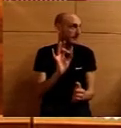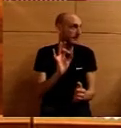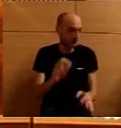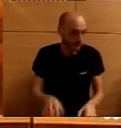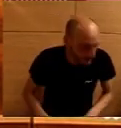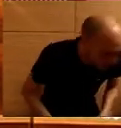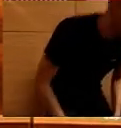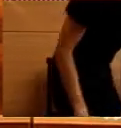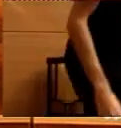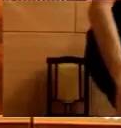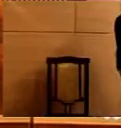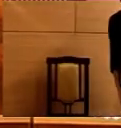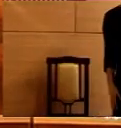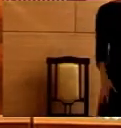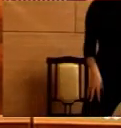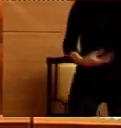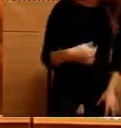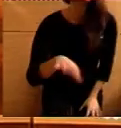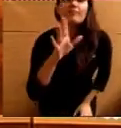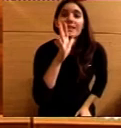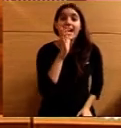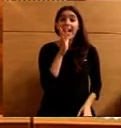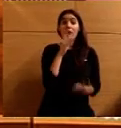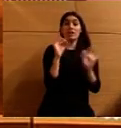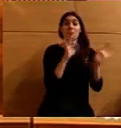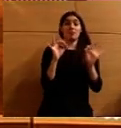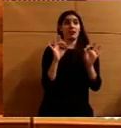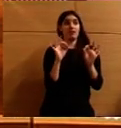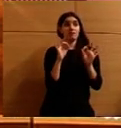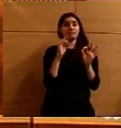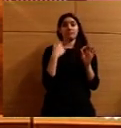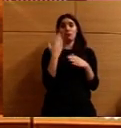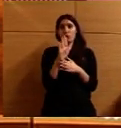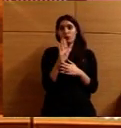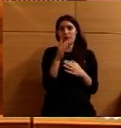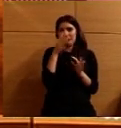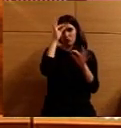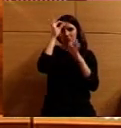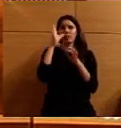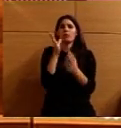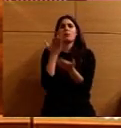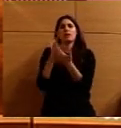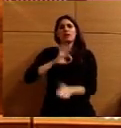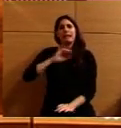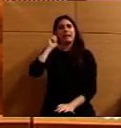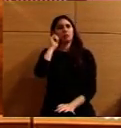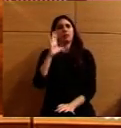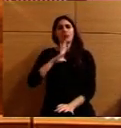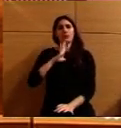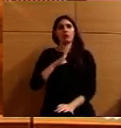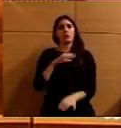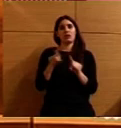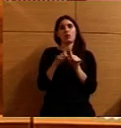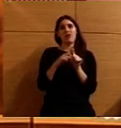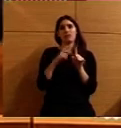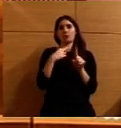l'hora de preparar la moció hi ha que concretar-la, jo també li demanaria a la diputada, intentant imitar el tono del senyor